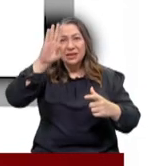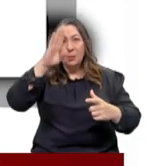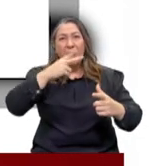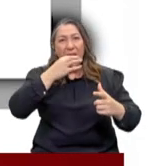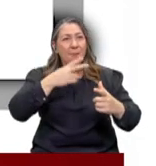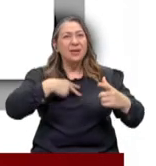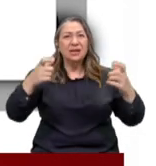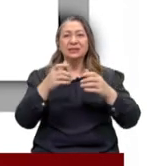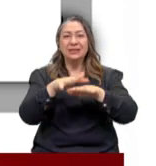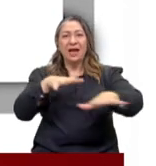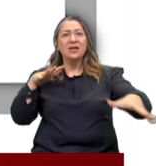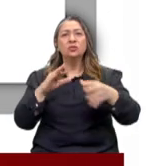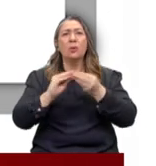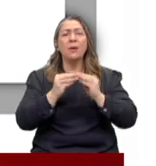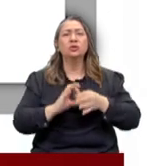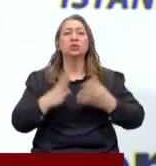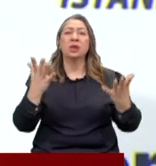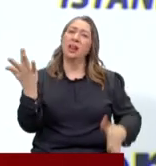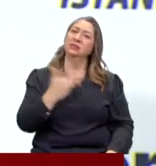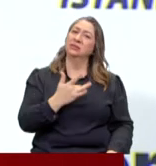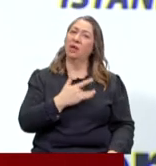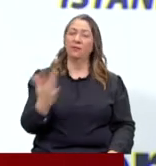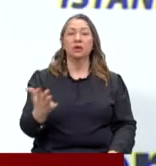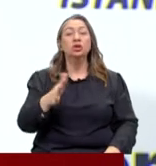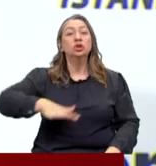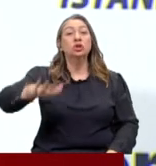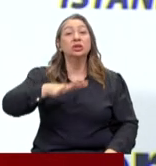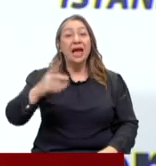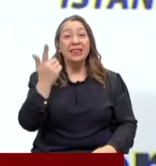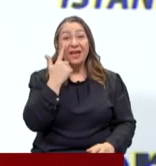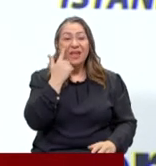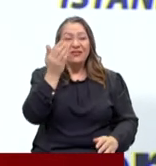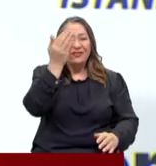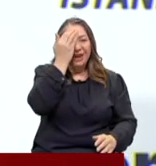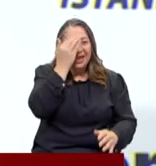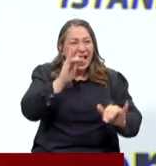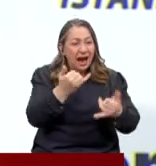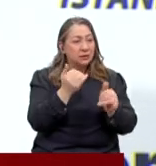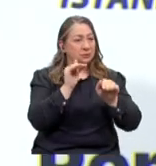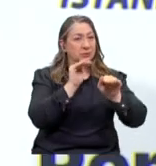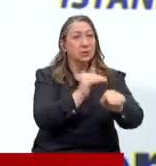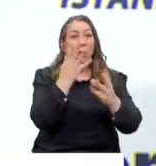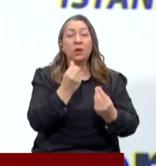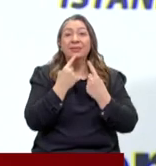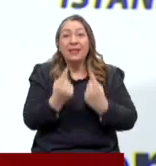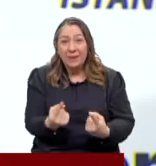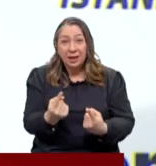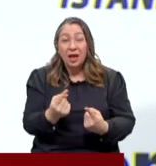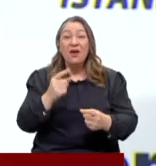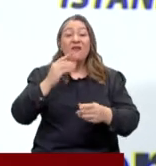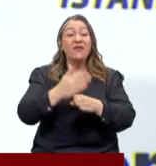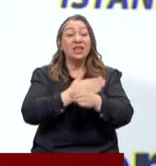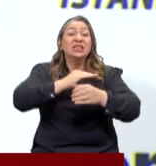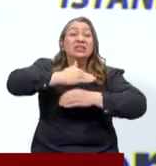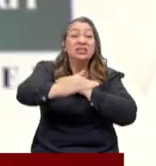trafik sorununu çözecek gibi görünüyor. El insaf. Sosyal devlet, fakirin fukaranın yanında olan devlet demektir. Vatandaşı